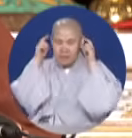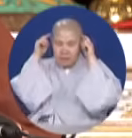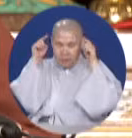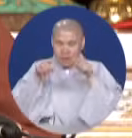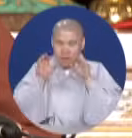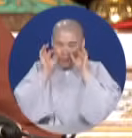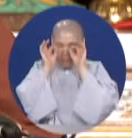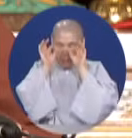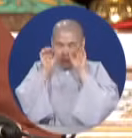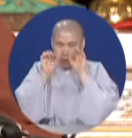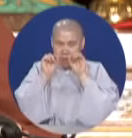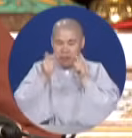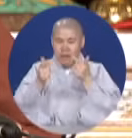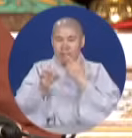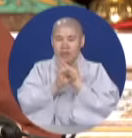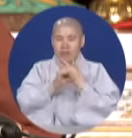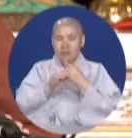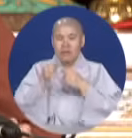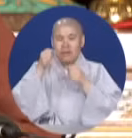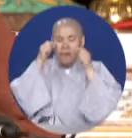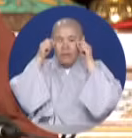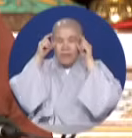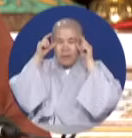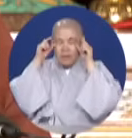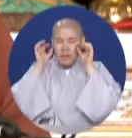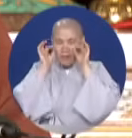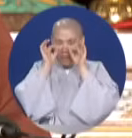어리석게 보느냐 지혜롭게 보느냐 이런 건데